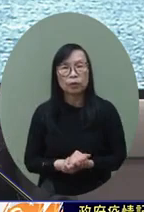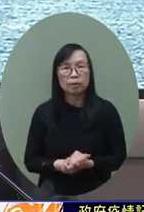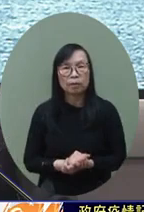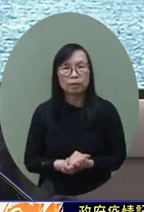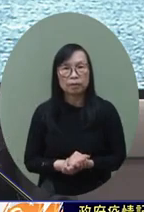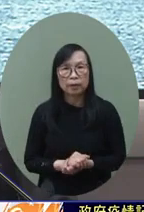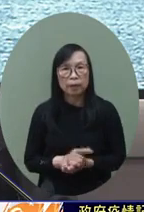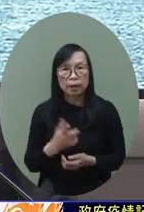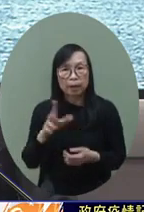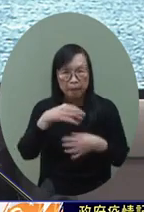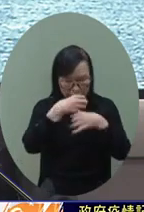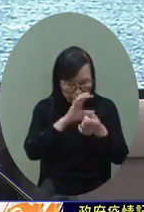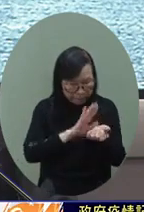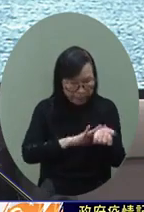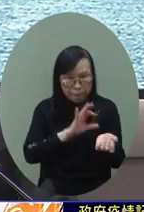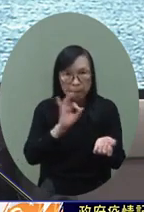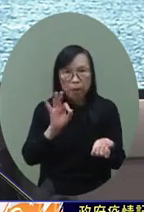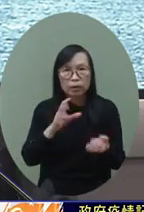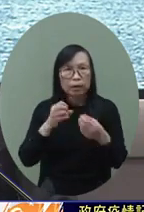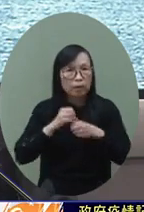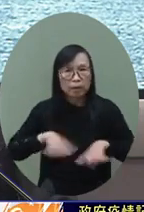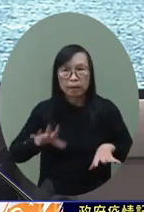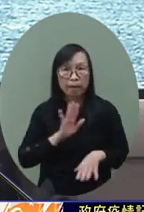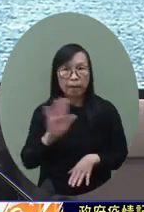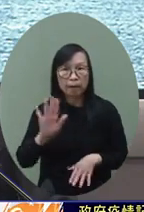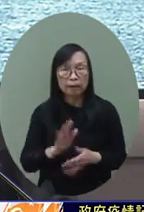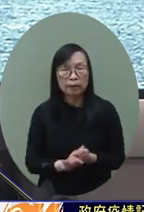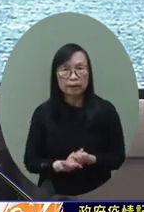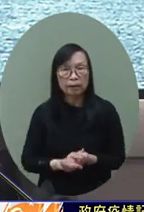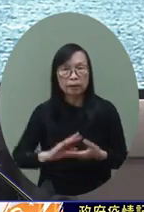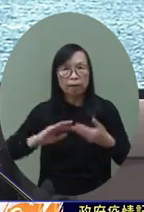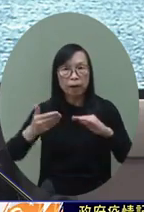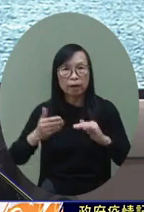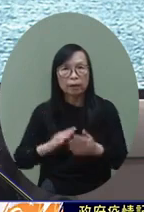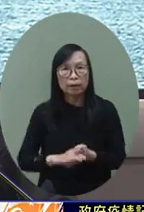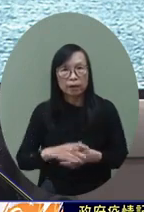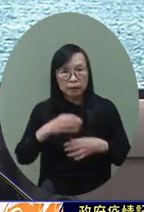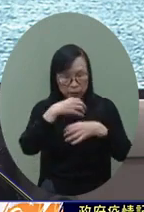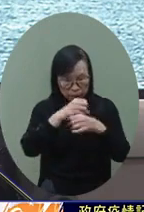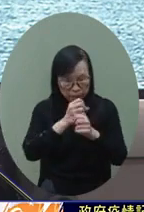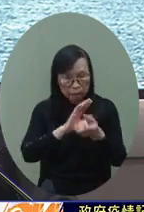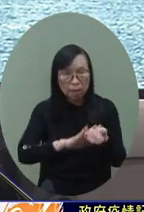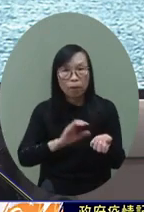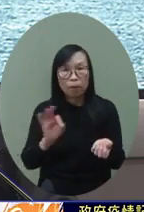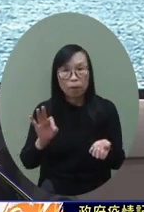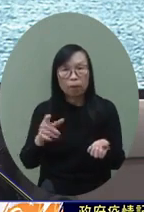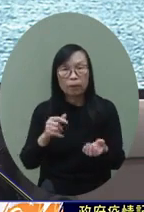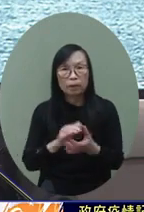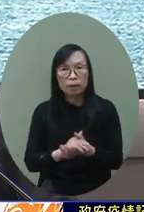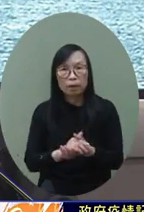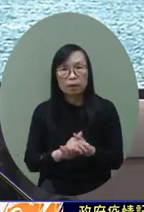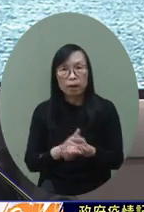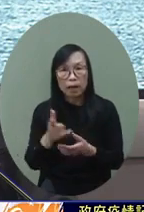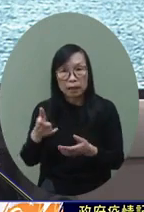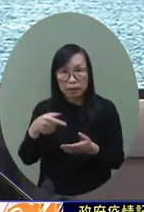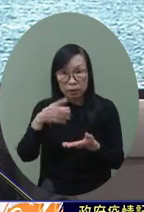個陰性先至放心啊，係倒翻轉，其實應該嚟講佢係陰性噶嘛。咁只不過咧，佢哋喺避風澤呢個